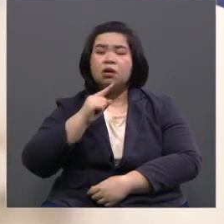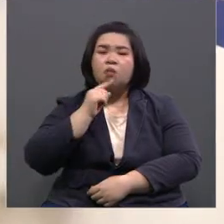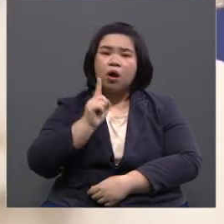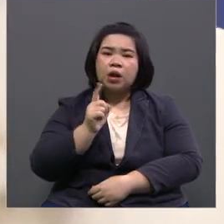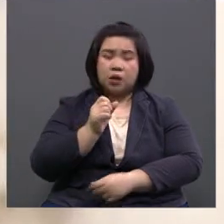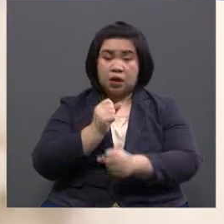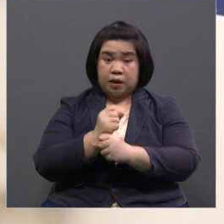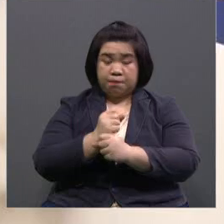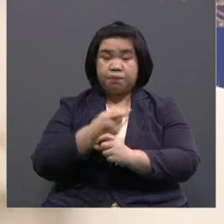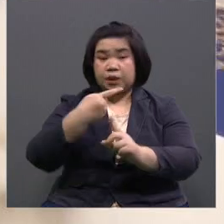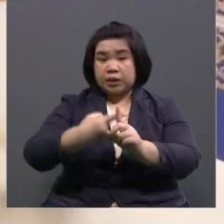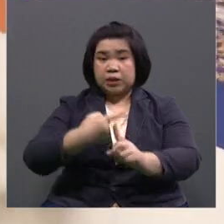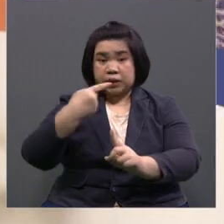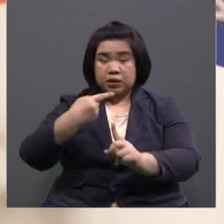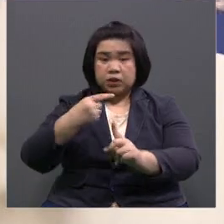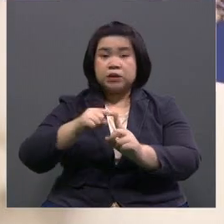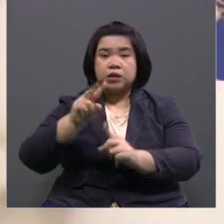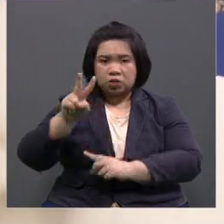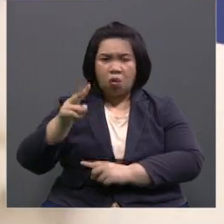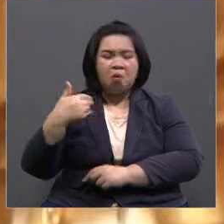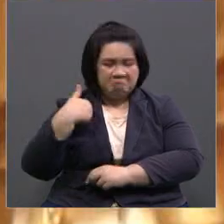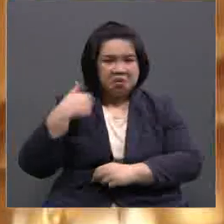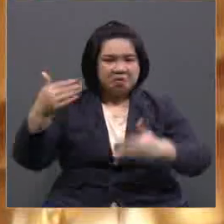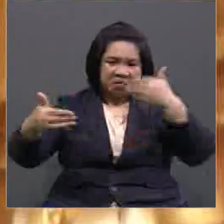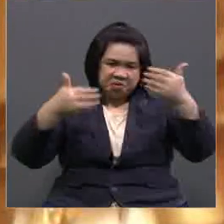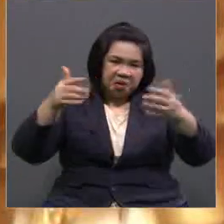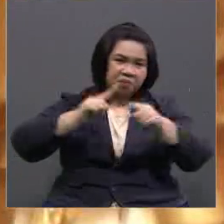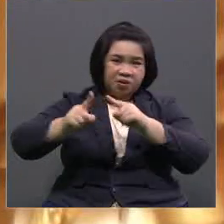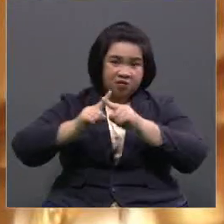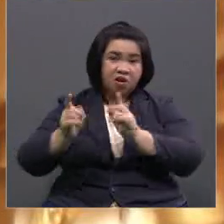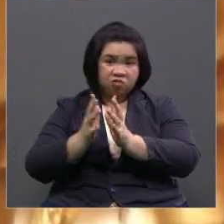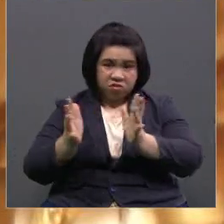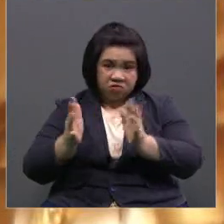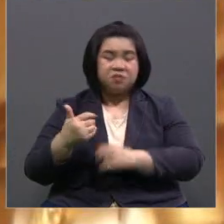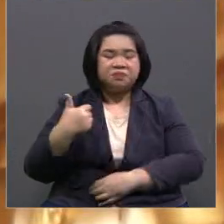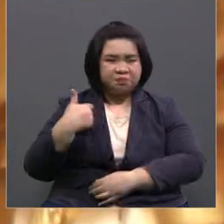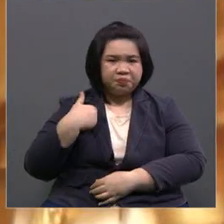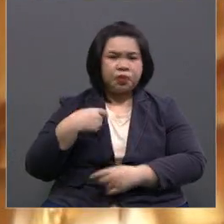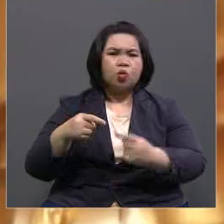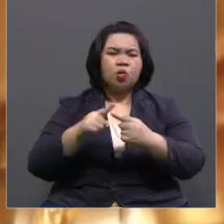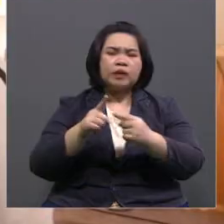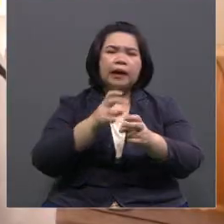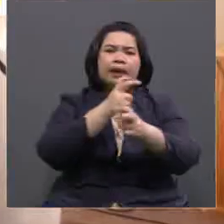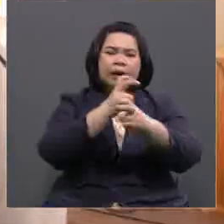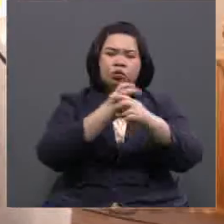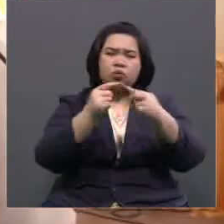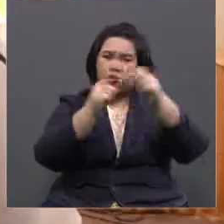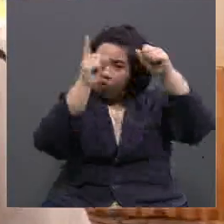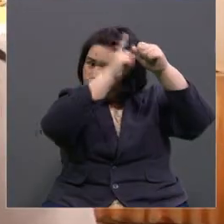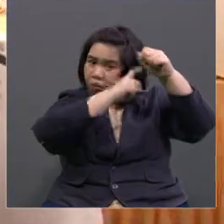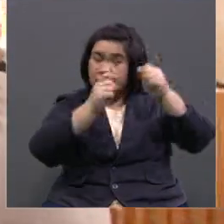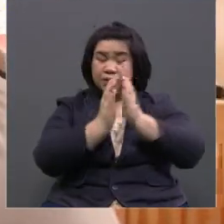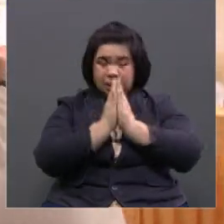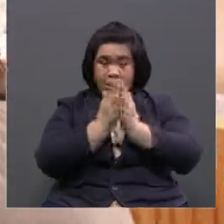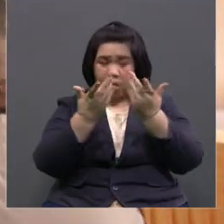ดในวันที่2มกราคมทำให้ช่วงนี้บรรยากาศยิ่งคึกคักนอกจากกราบไหว้พระบรมสารีริกธาตุและพระพุทธ